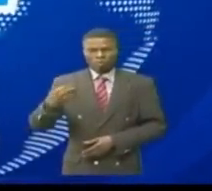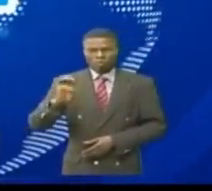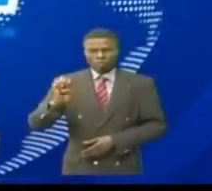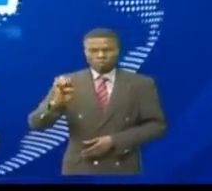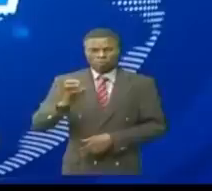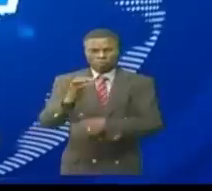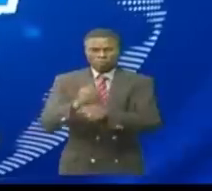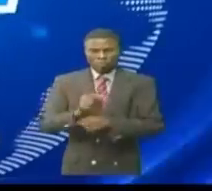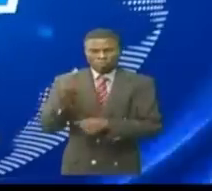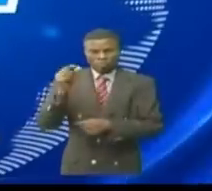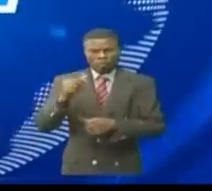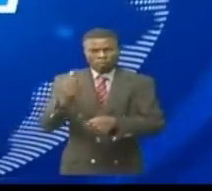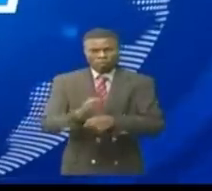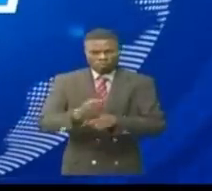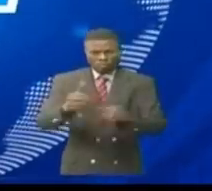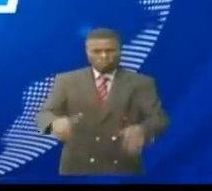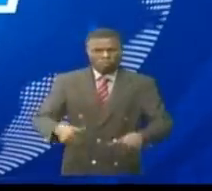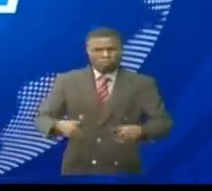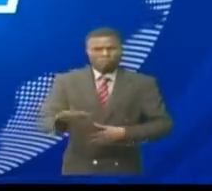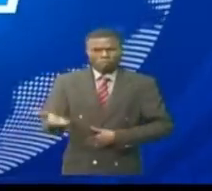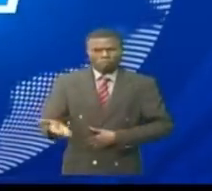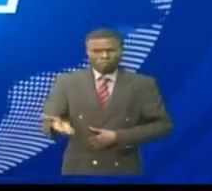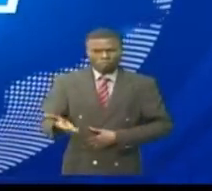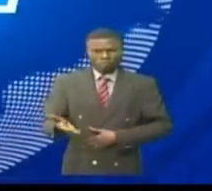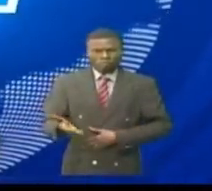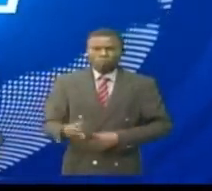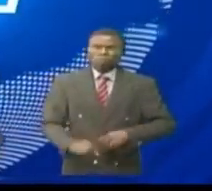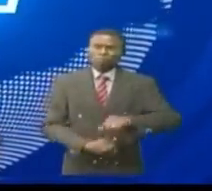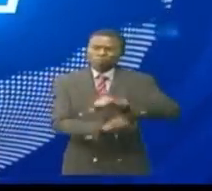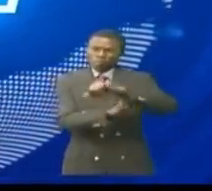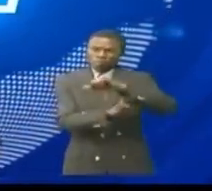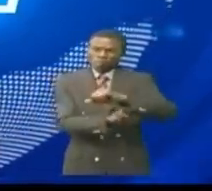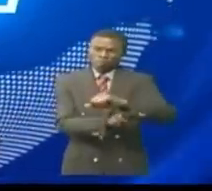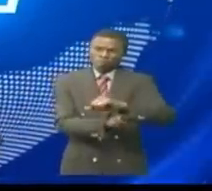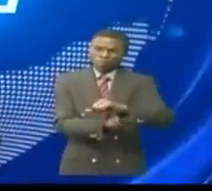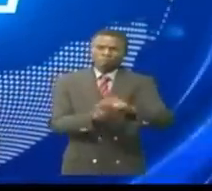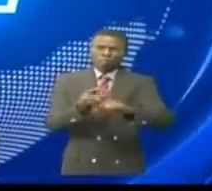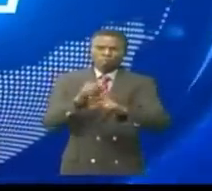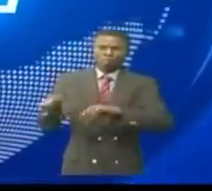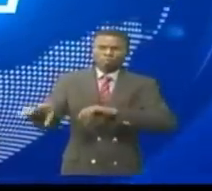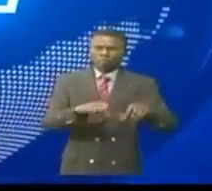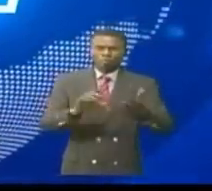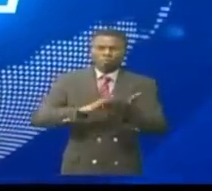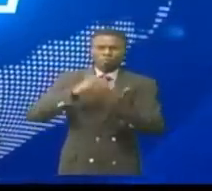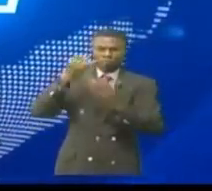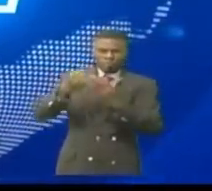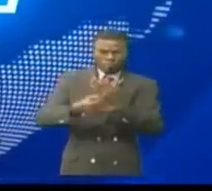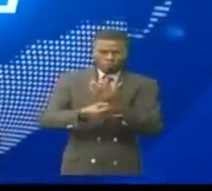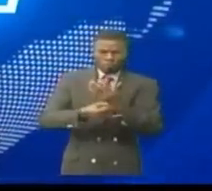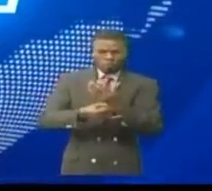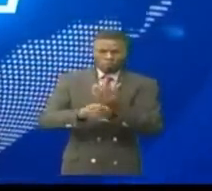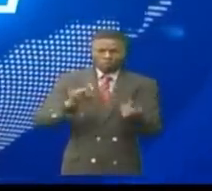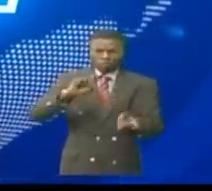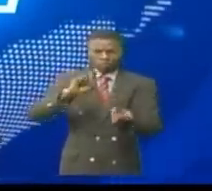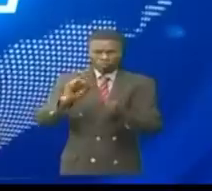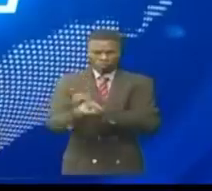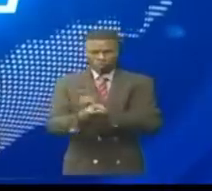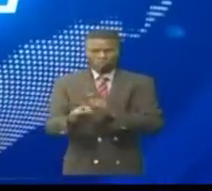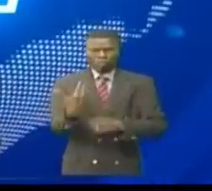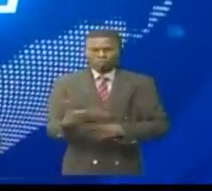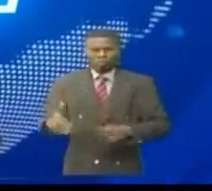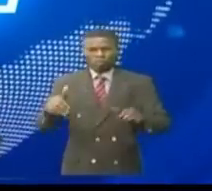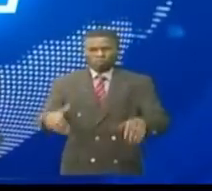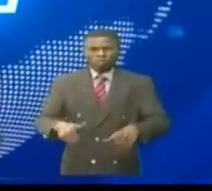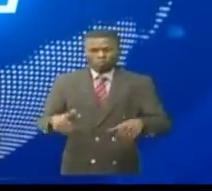engrais pour accroître leur production. Une assistance qui fait partie des actions du programme de la transformation agricole